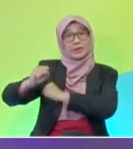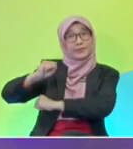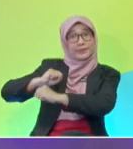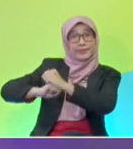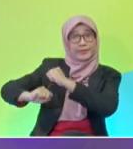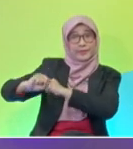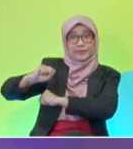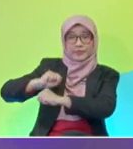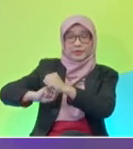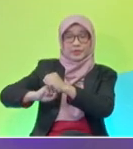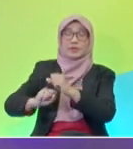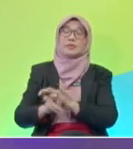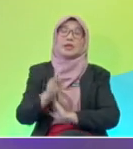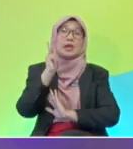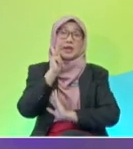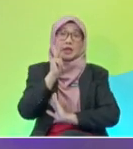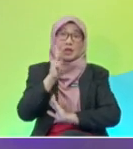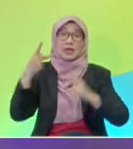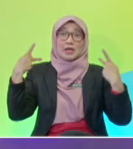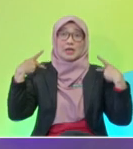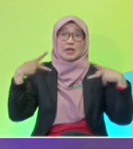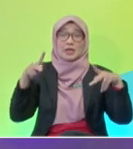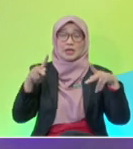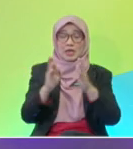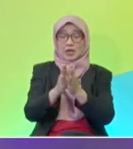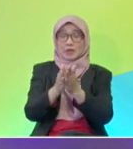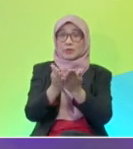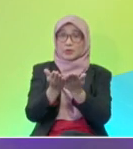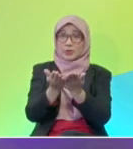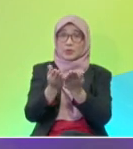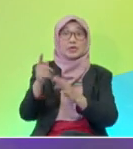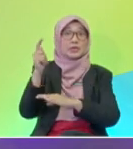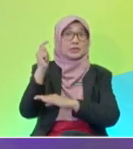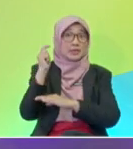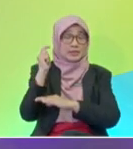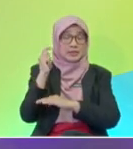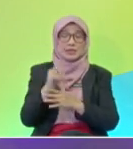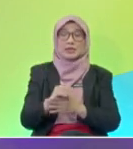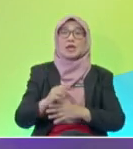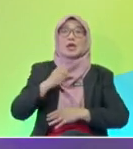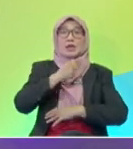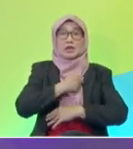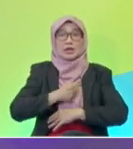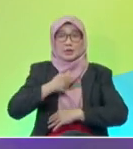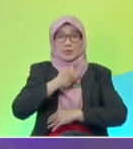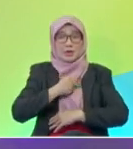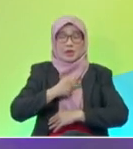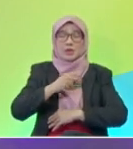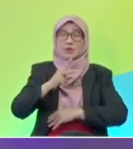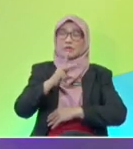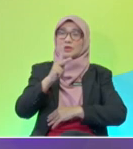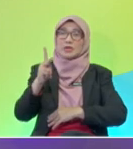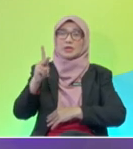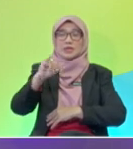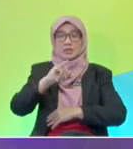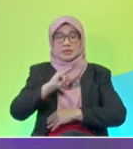Kakak kedai buku tadi berikan kepada Mira tadi berikan kepada kakak kedai buku ialah Maafkan saya kakak Betul kan tadi